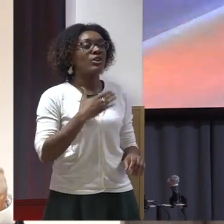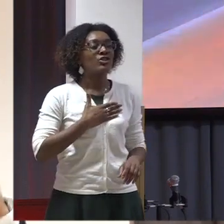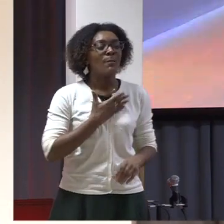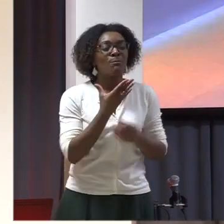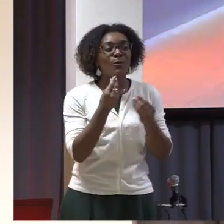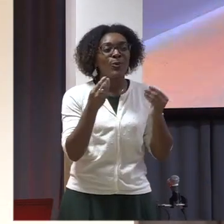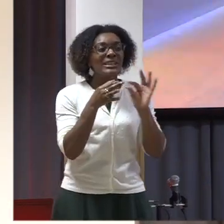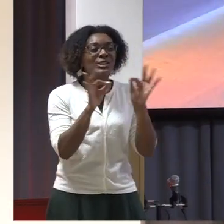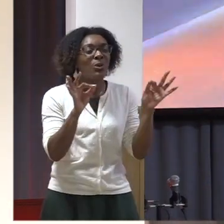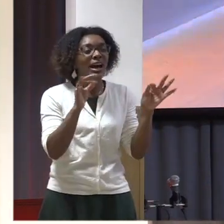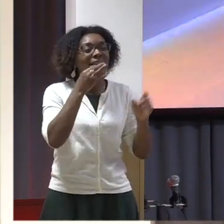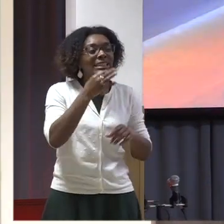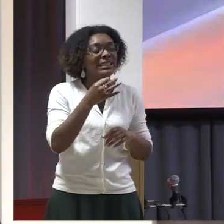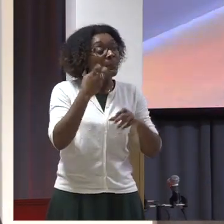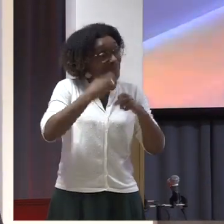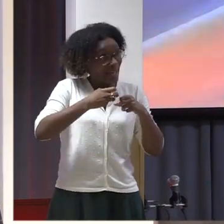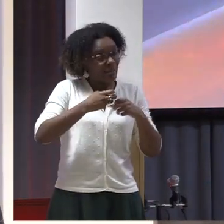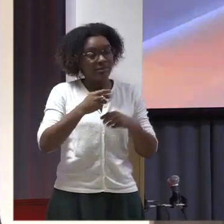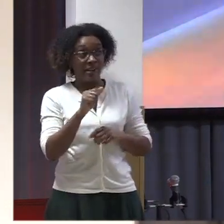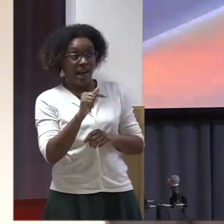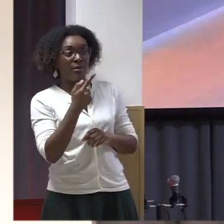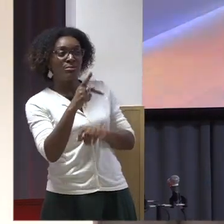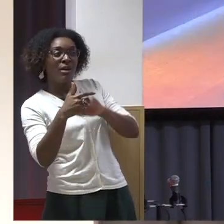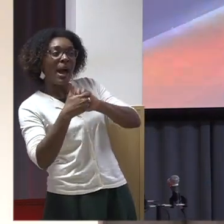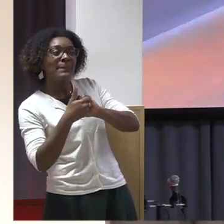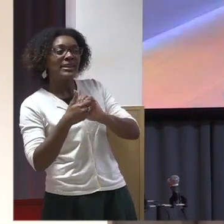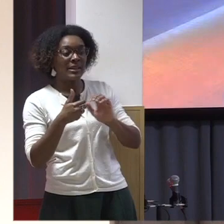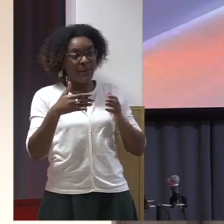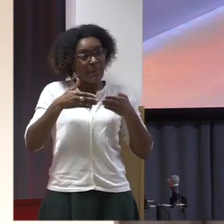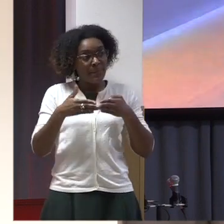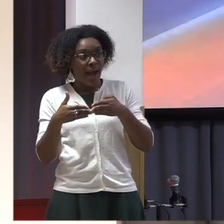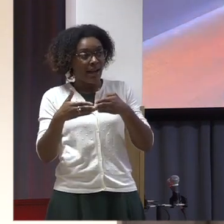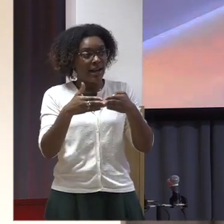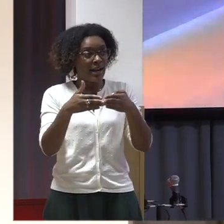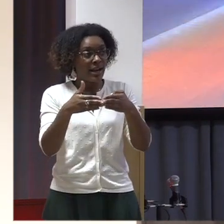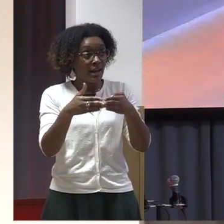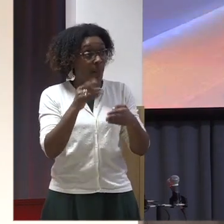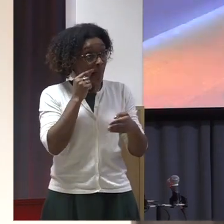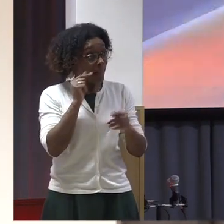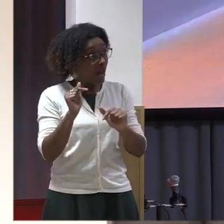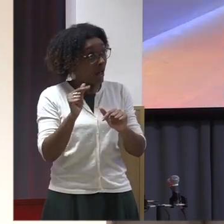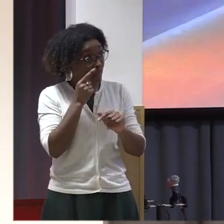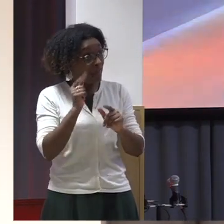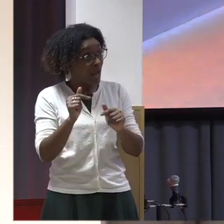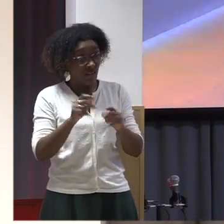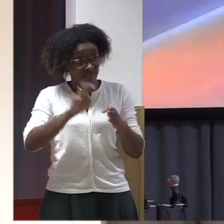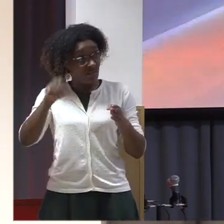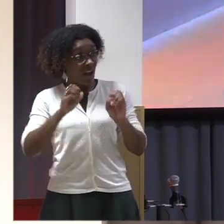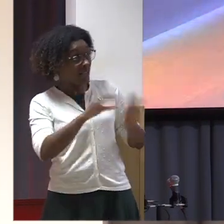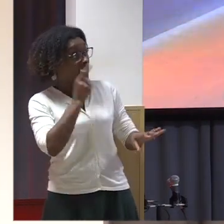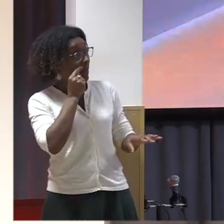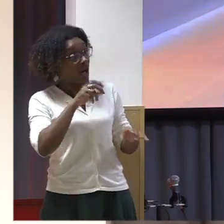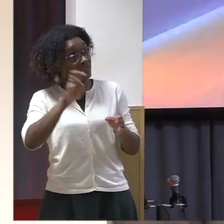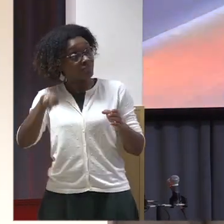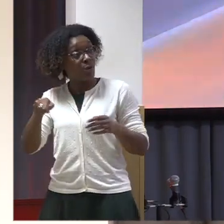les aux amis de pierre a été dans la barque avec leur père et ils ont laissé leur papa pour aller suivre jésus ce